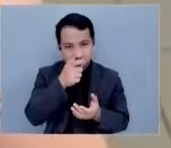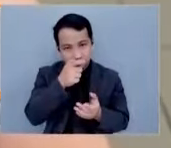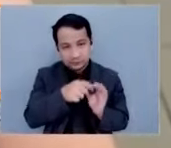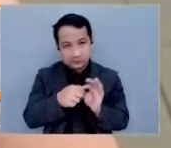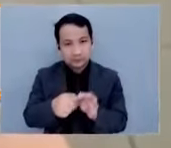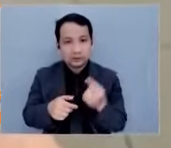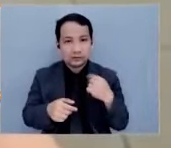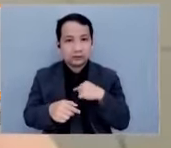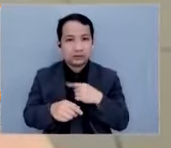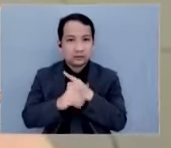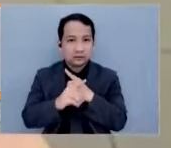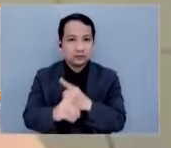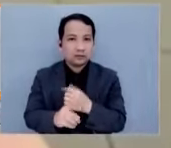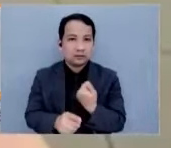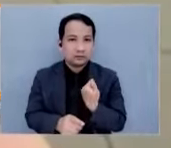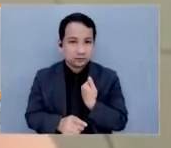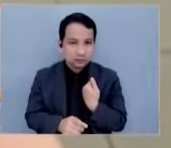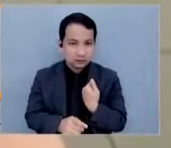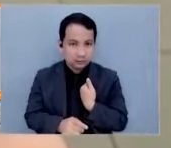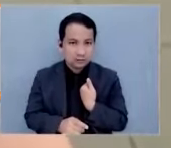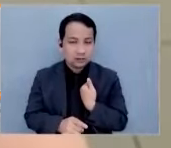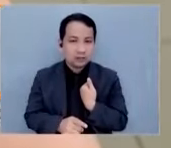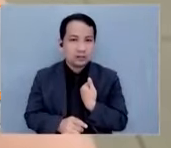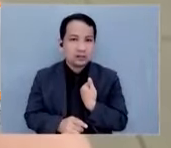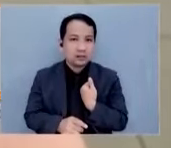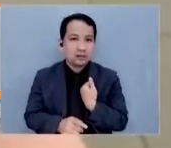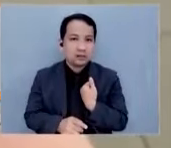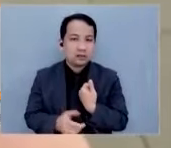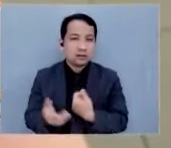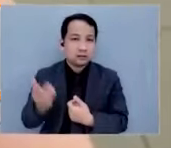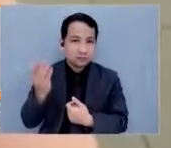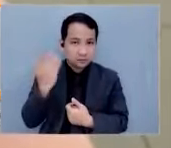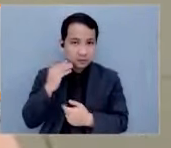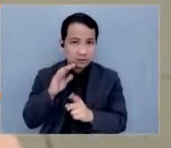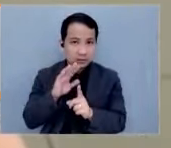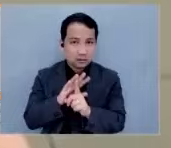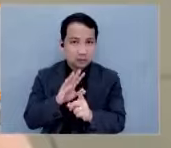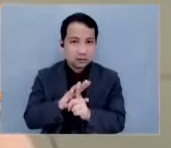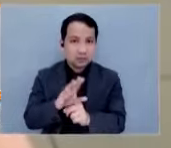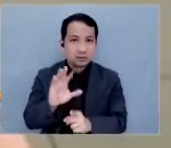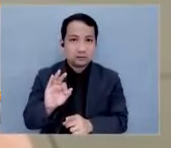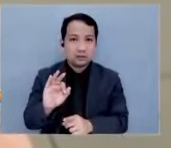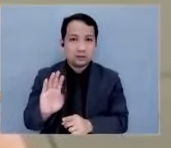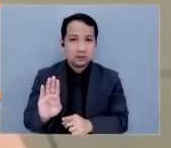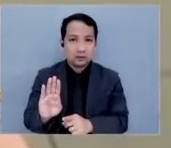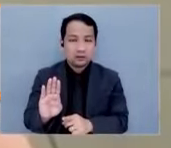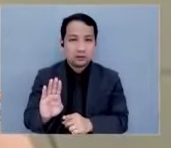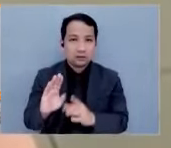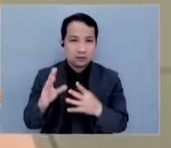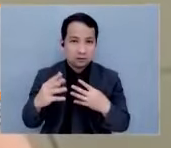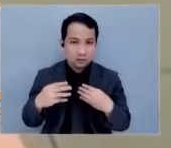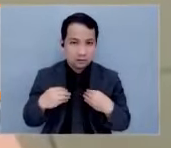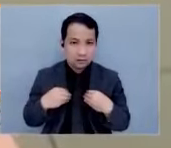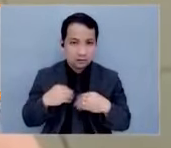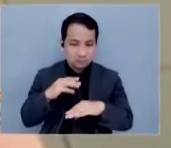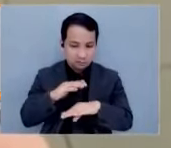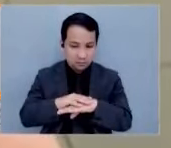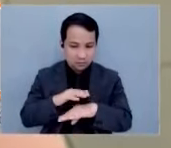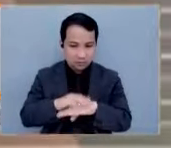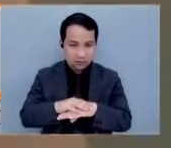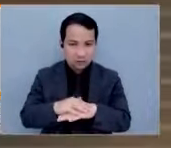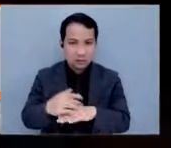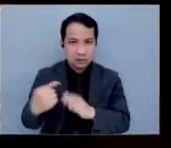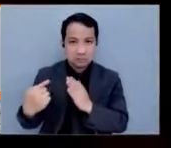Pangdepensa ko lang po yun sa aking sarili. Noong nag-trending ako sa Facebook, may natanggap akong banta, may papatay raw sa